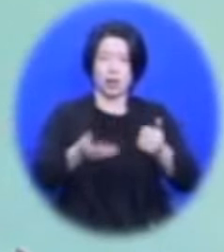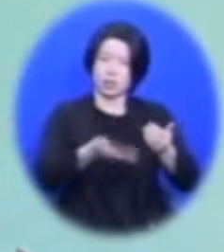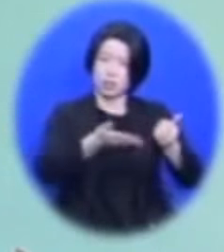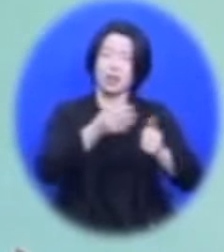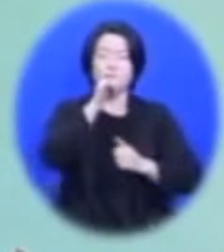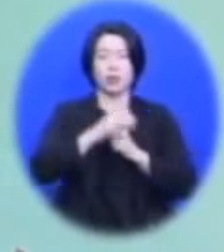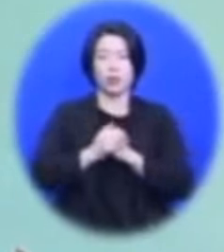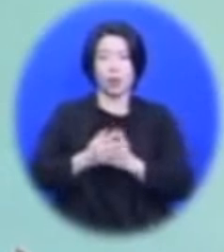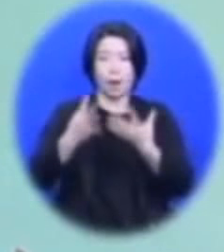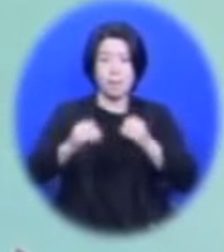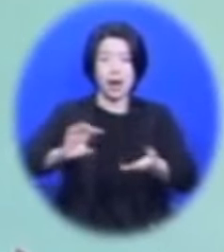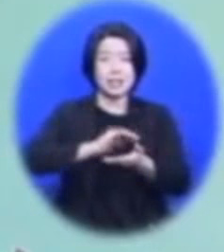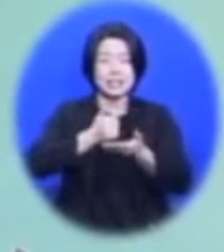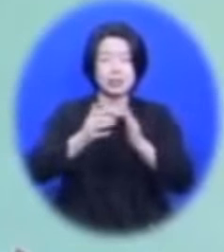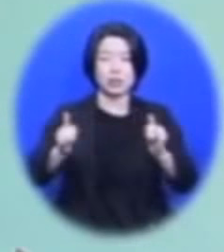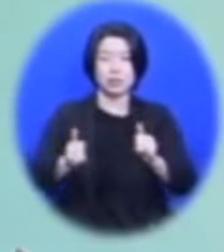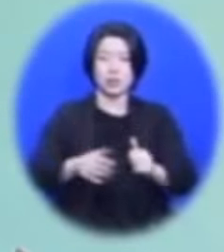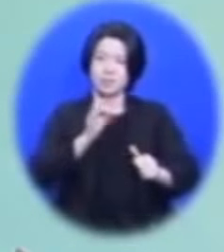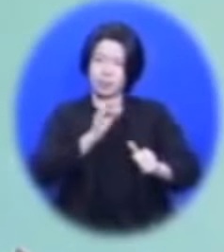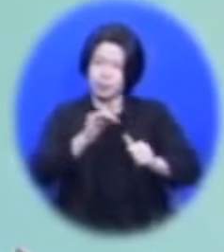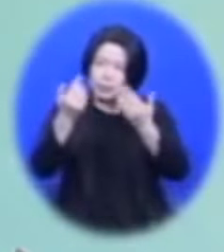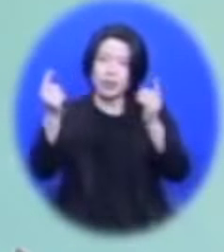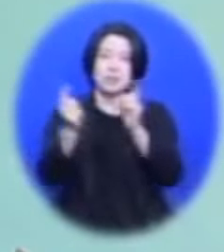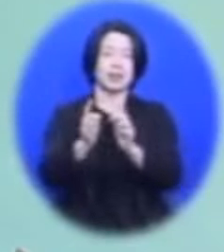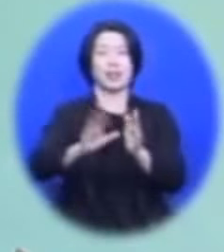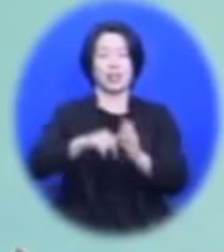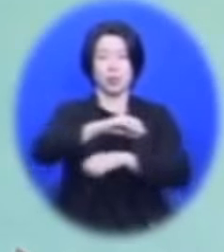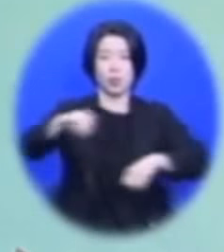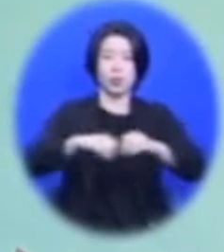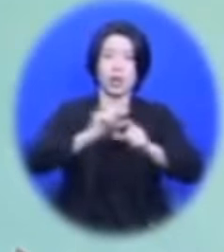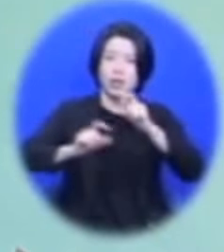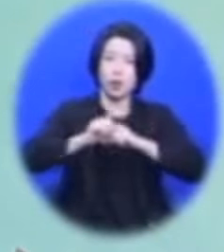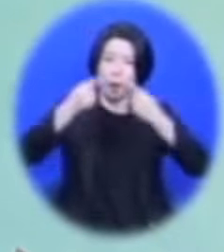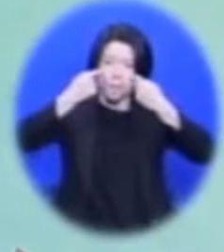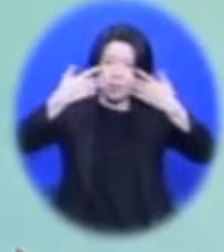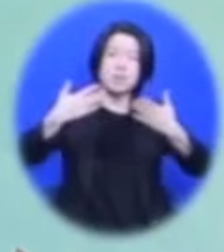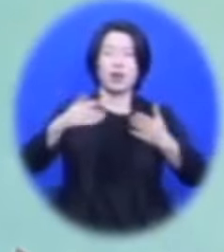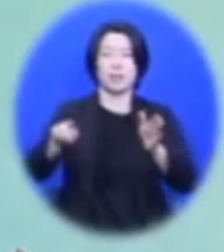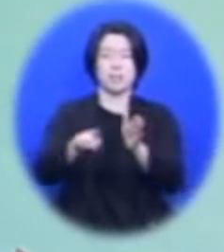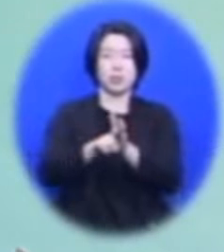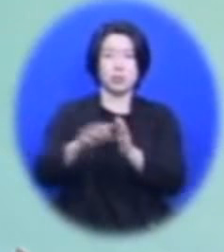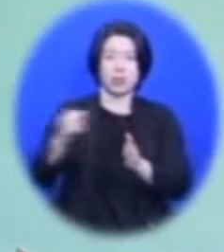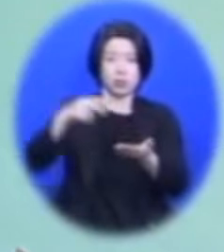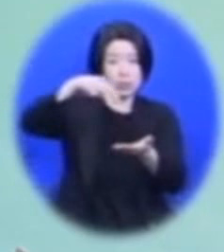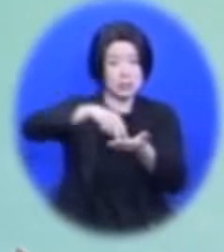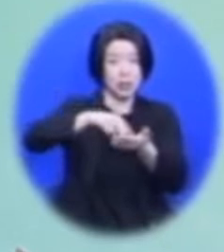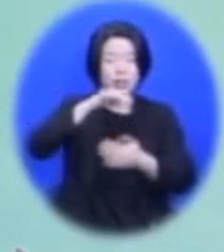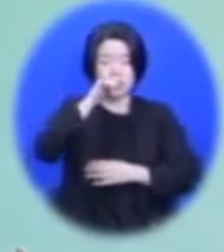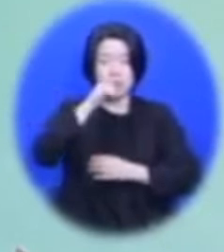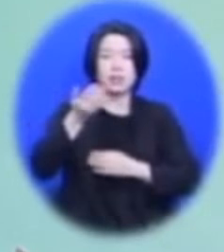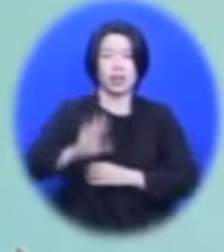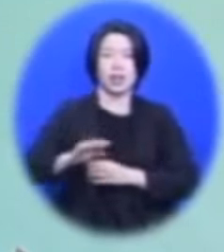많은 그리스도인들이 핍박을 만날 때는 오히려 더 분명한 믿음으로 서게 되다가